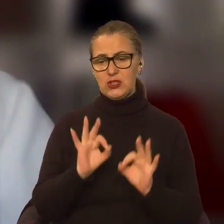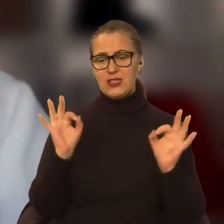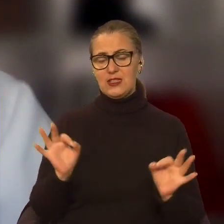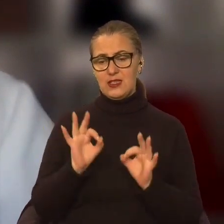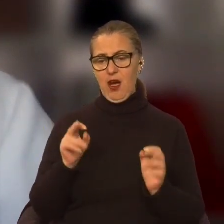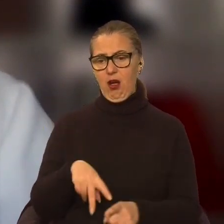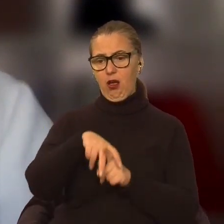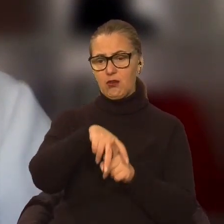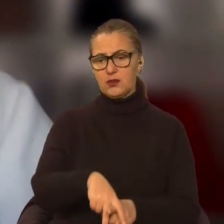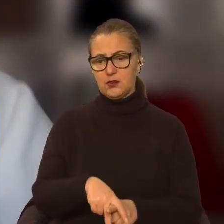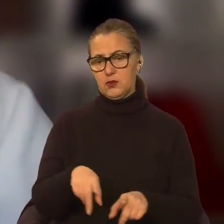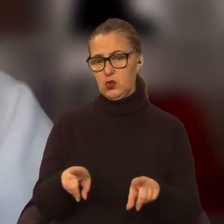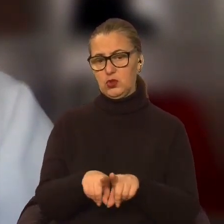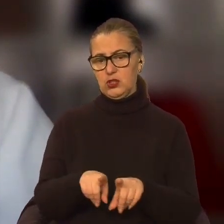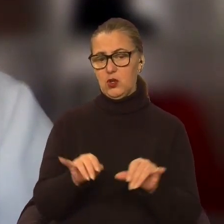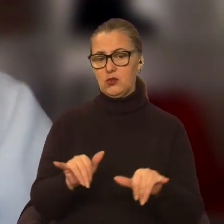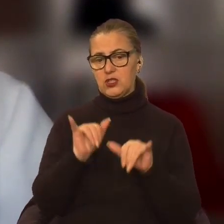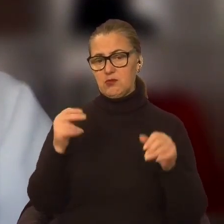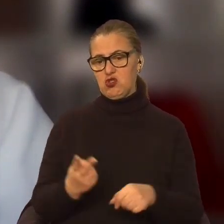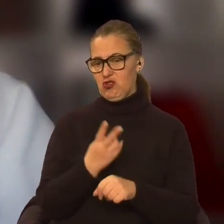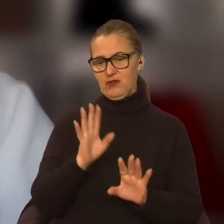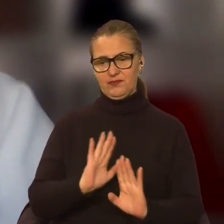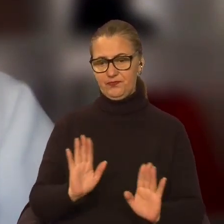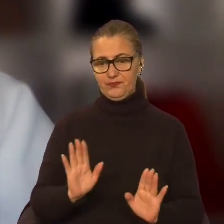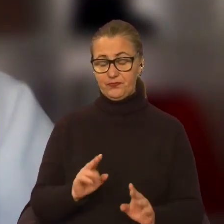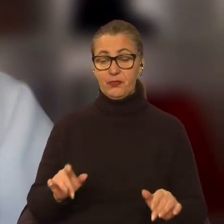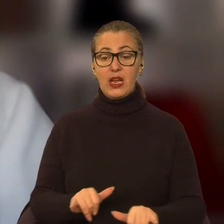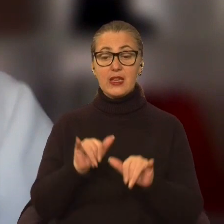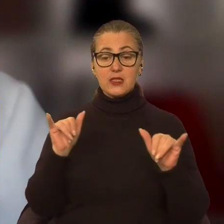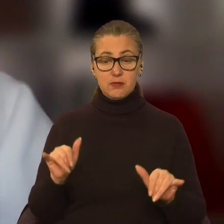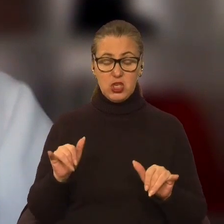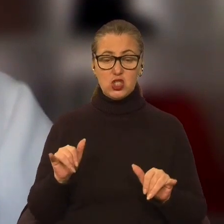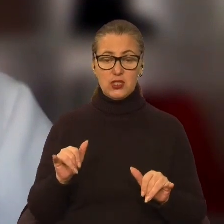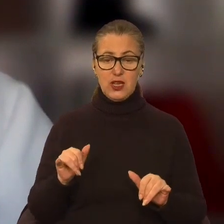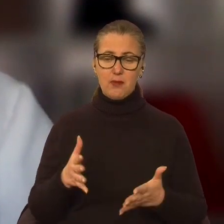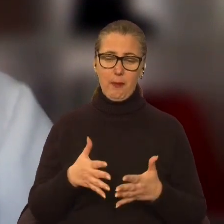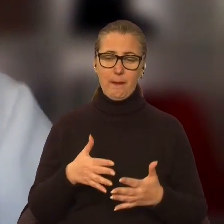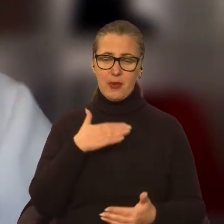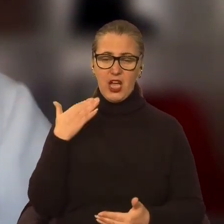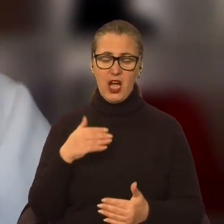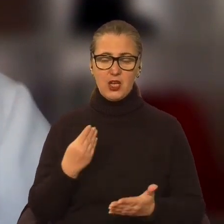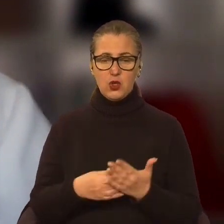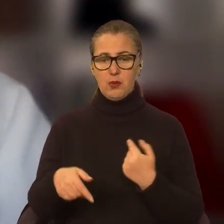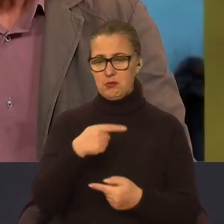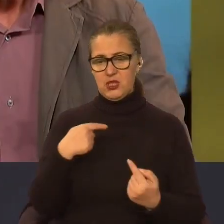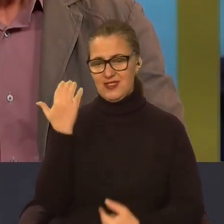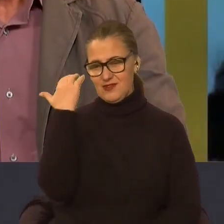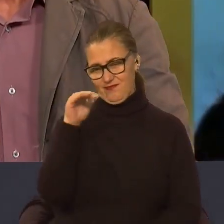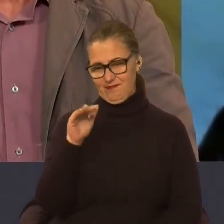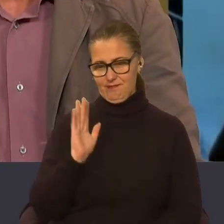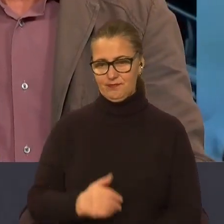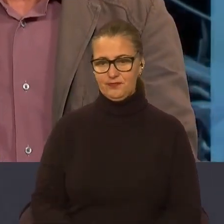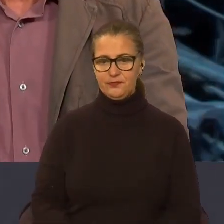тягарем схожим на збільшення в два рази тобто збільшення більшість бізнесів я сподіваюся не помітить